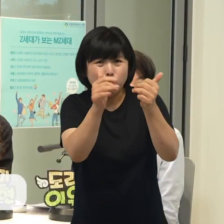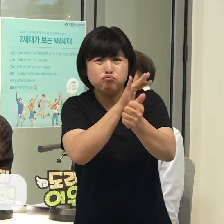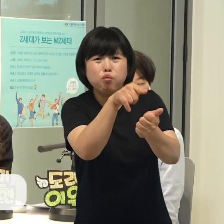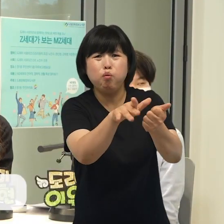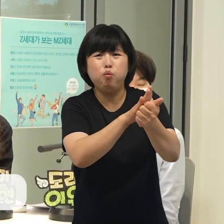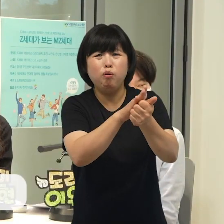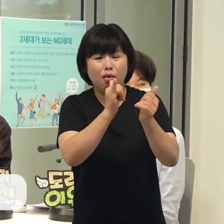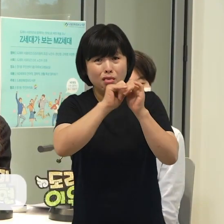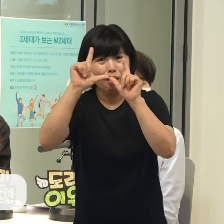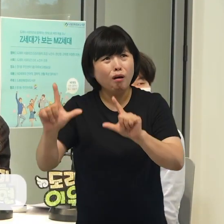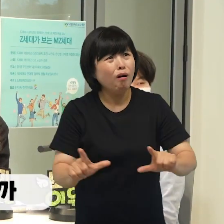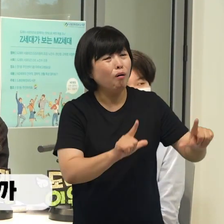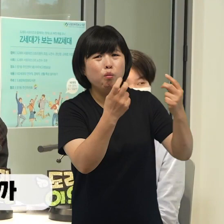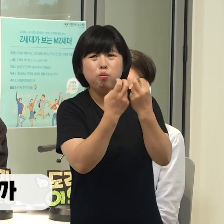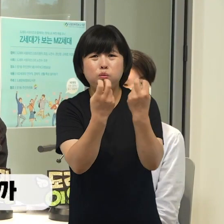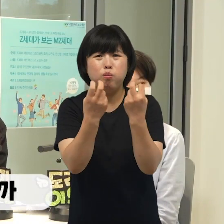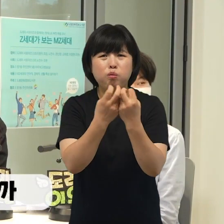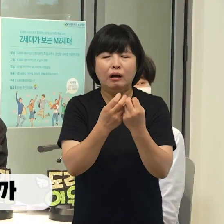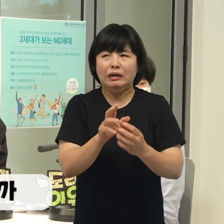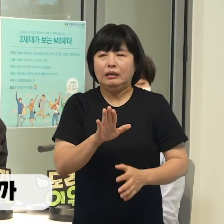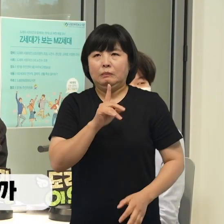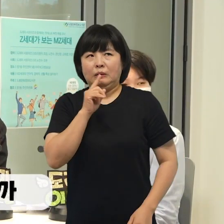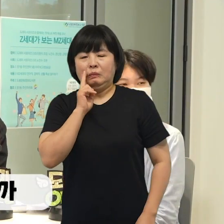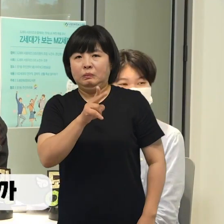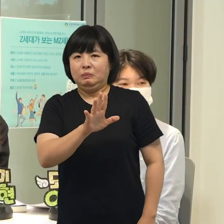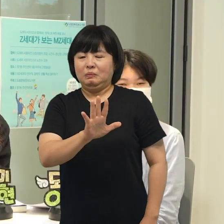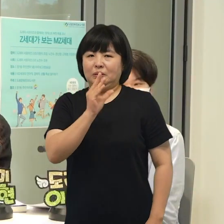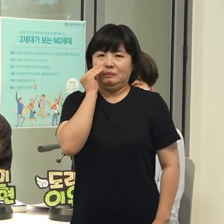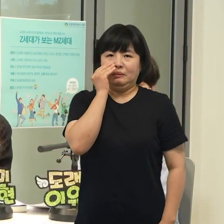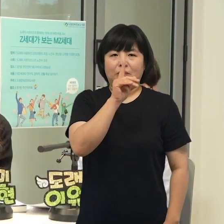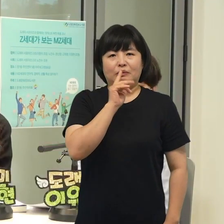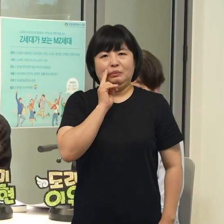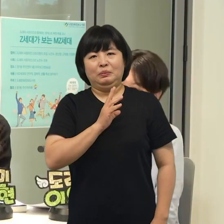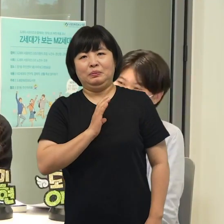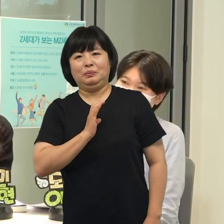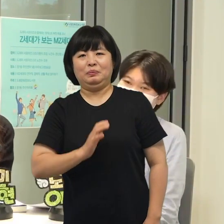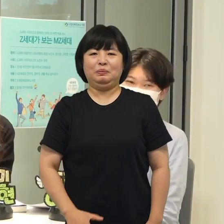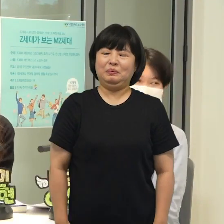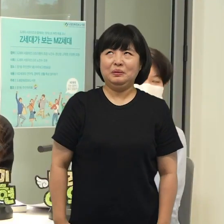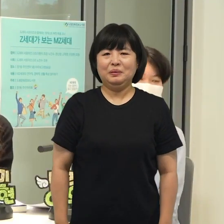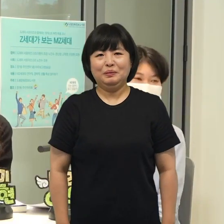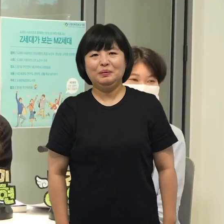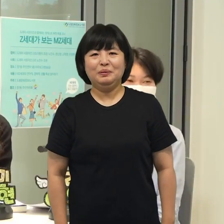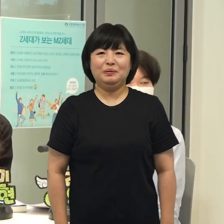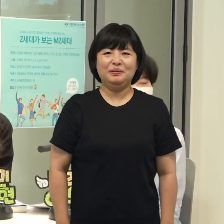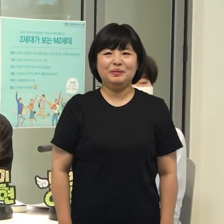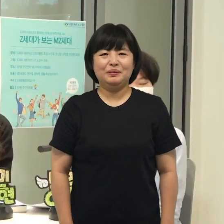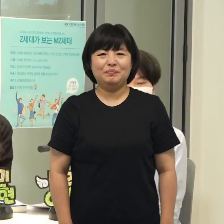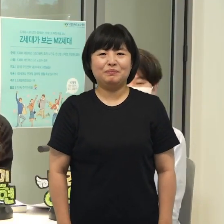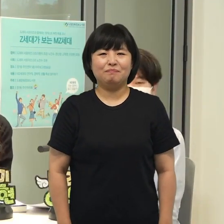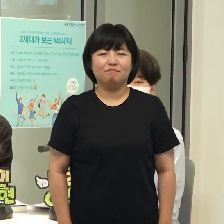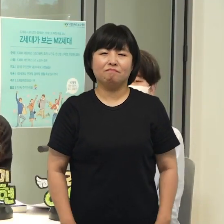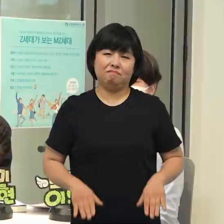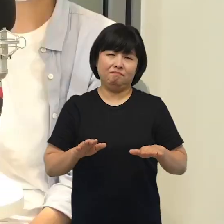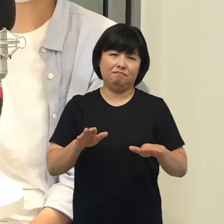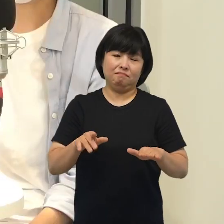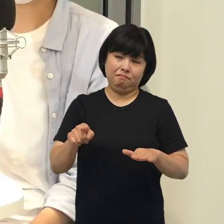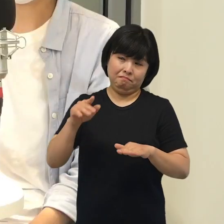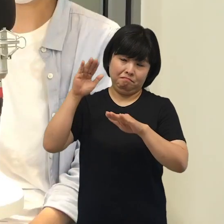분들을 위한 게 아닌가. 사람 인생 어떻게 될지 모르니까요. 무서운 소리를 하시는 좋은 말씀을.